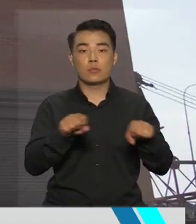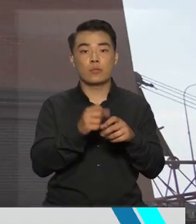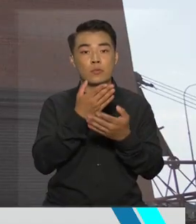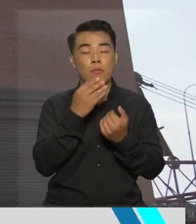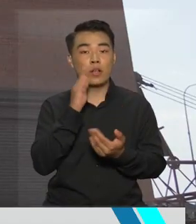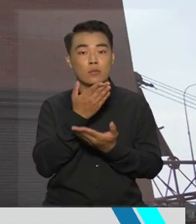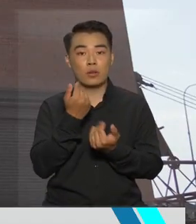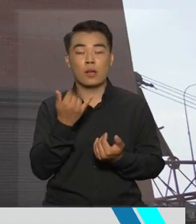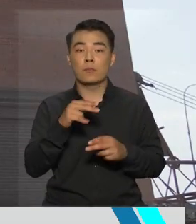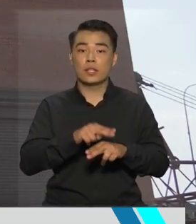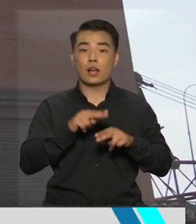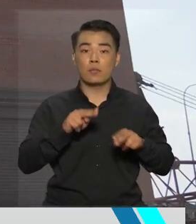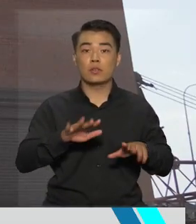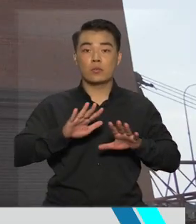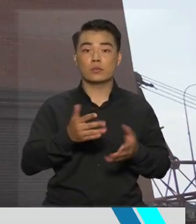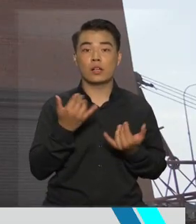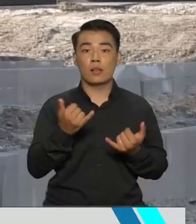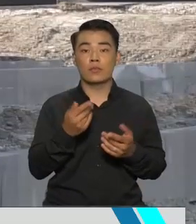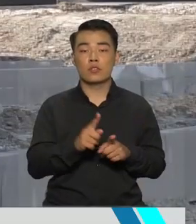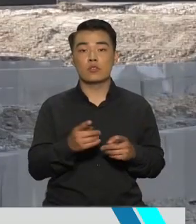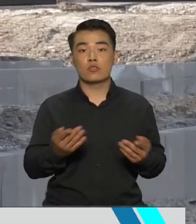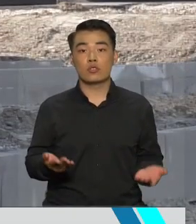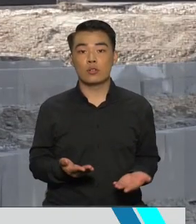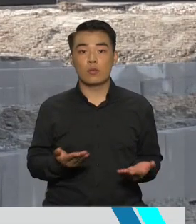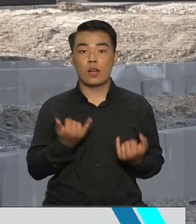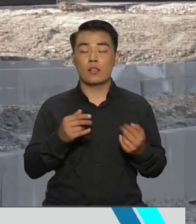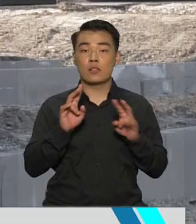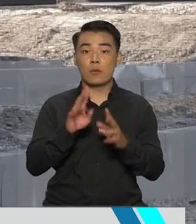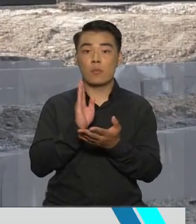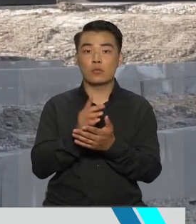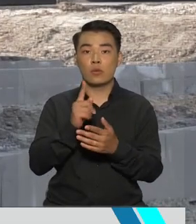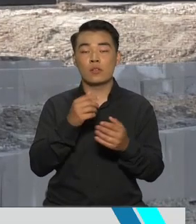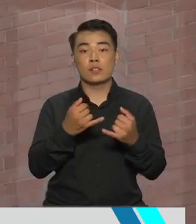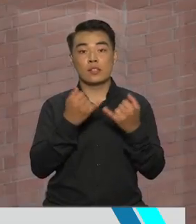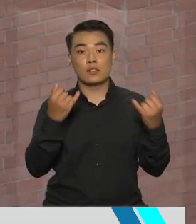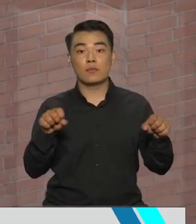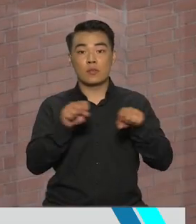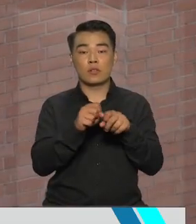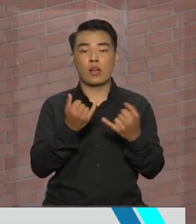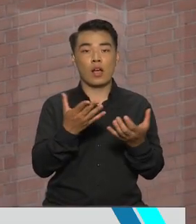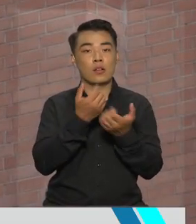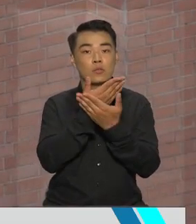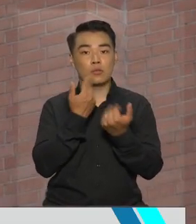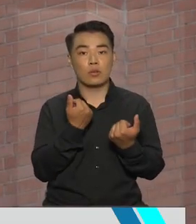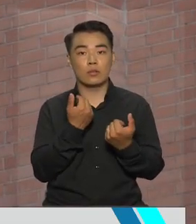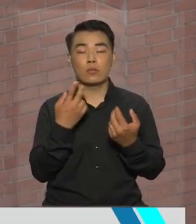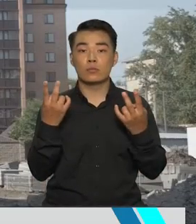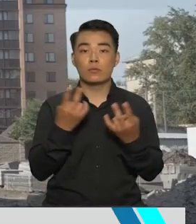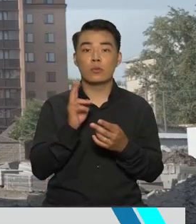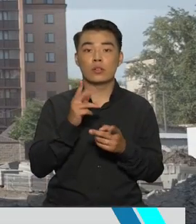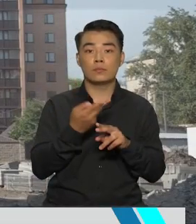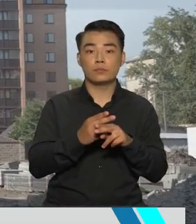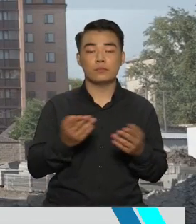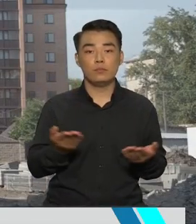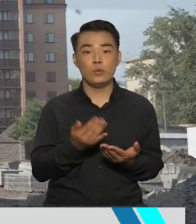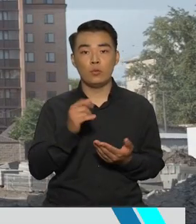В Петропавловске, например, ситуация такая, что жилой комплекс стоит, но из-за отсутствия сетей его не принимают. Нуждающиеся в жилье